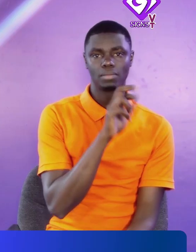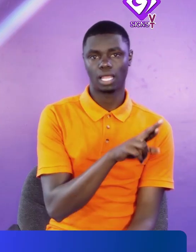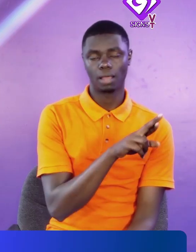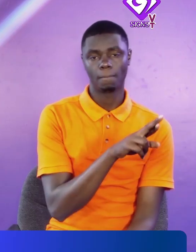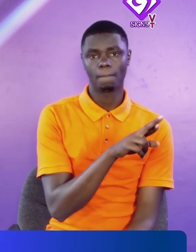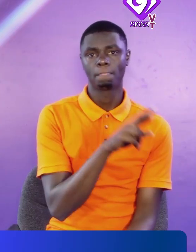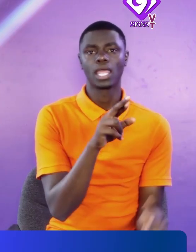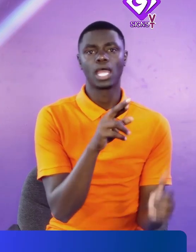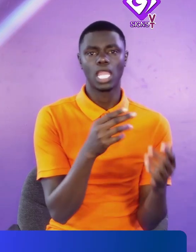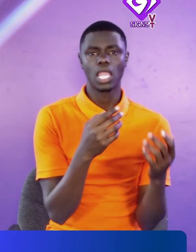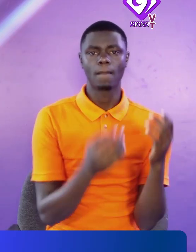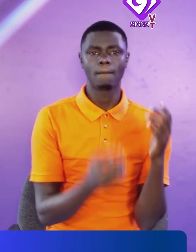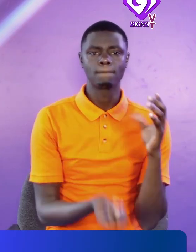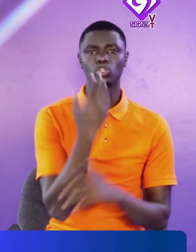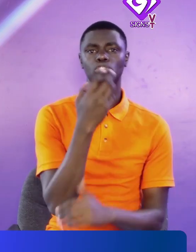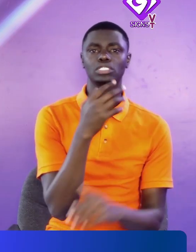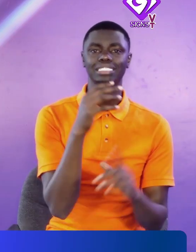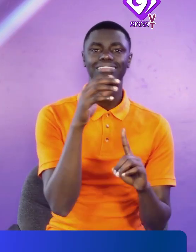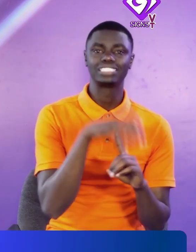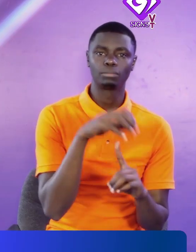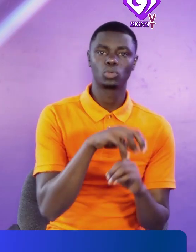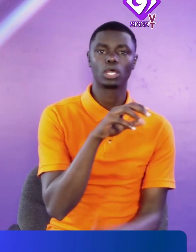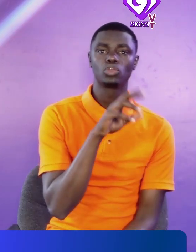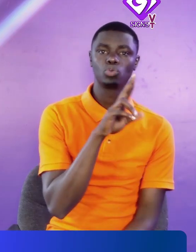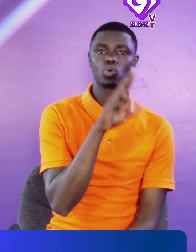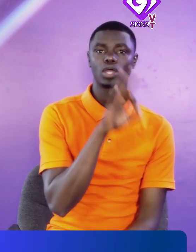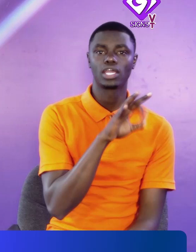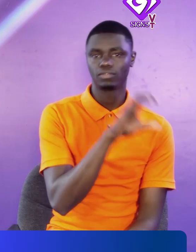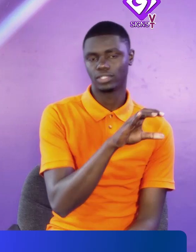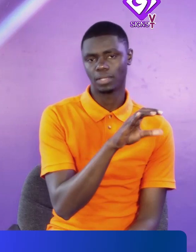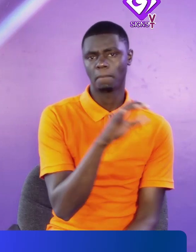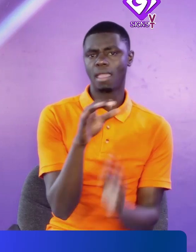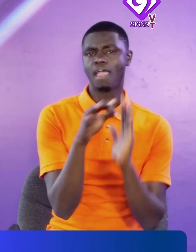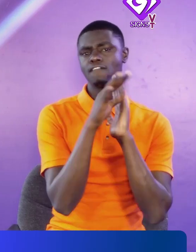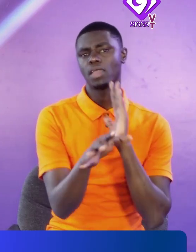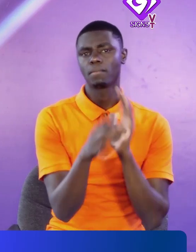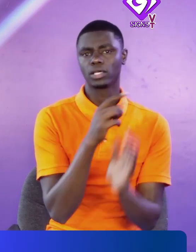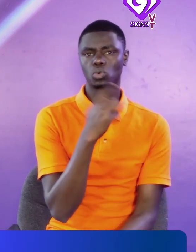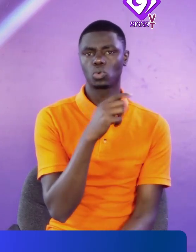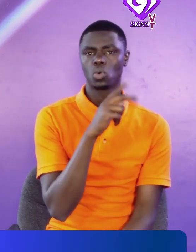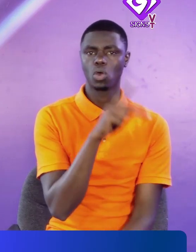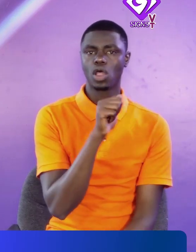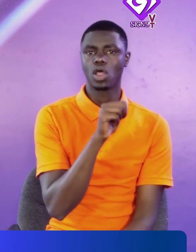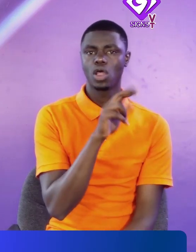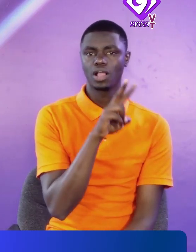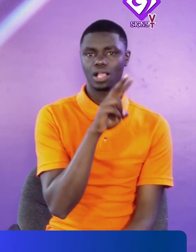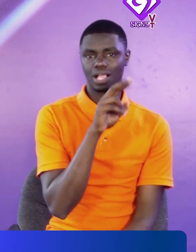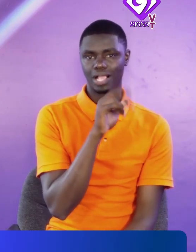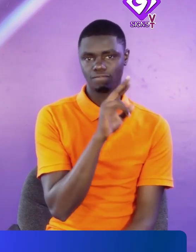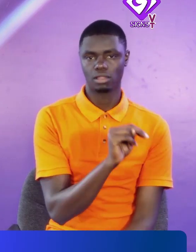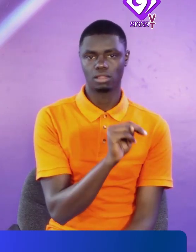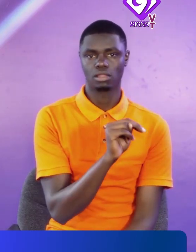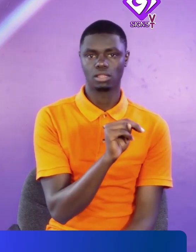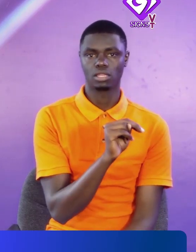machampion wa UFC kama the most famous ni Khabib Nurmagomedov na